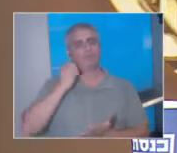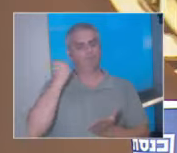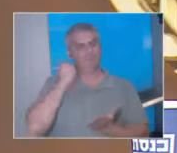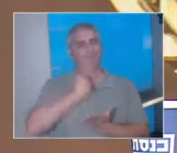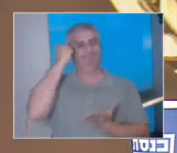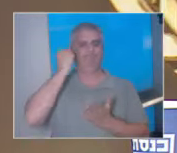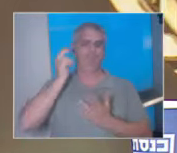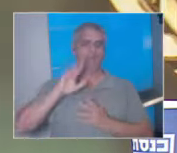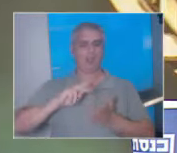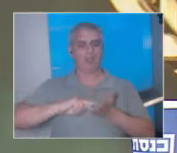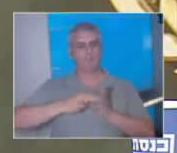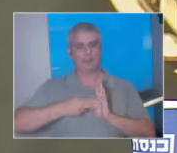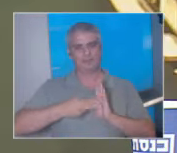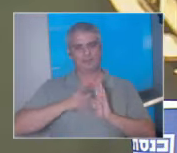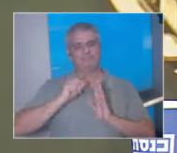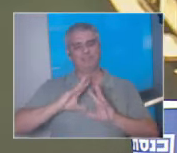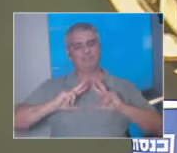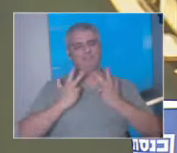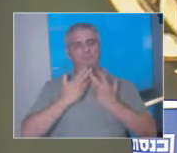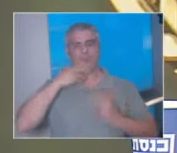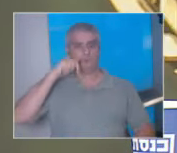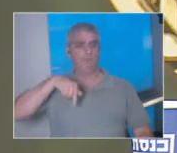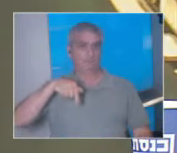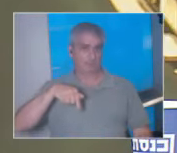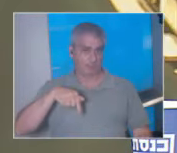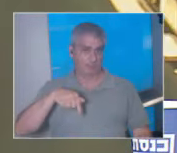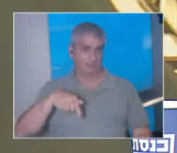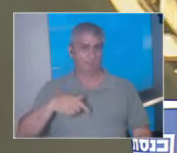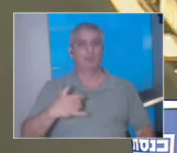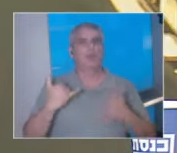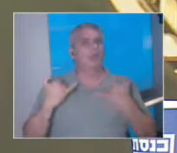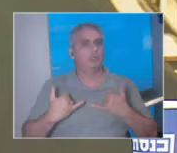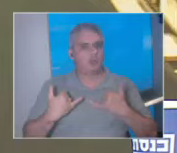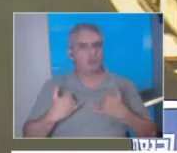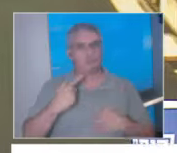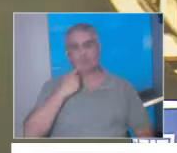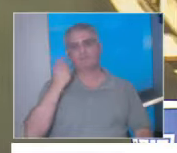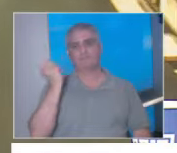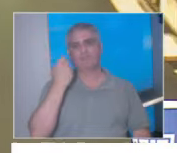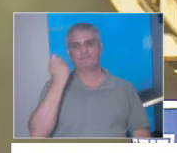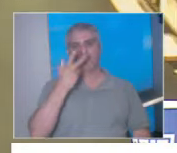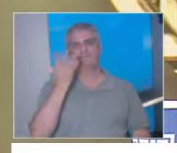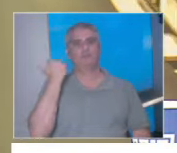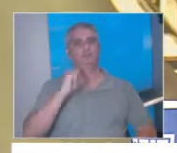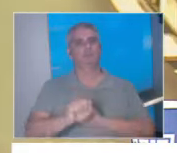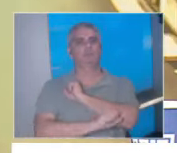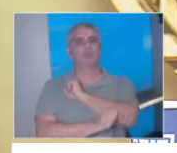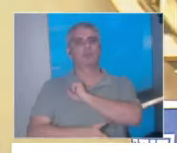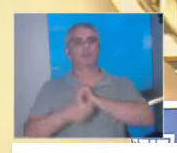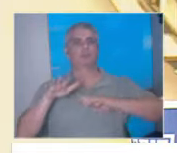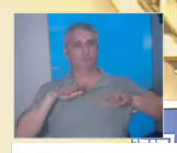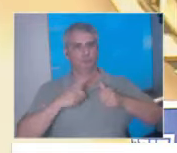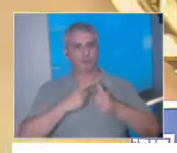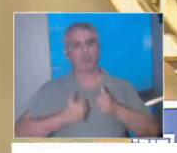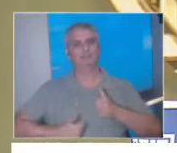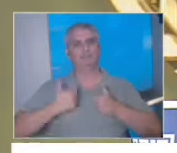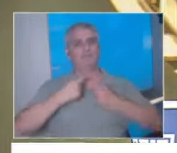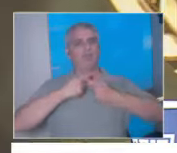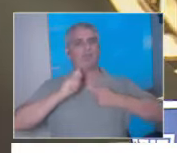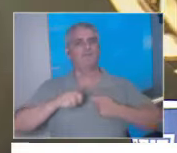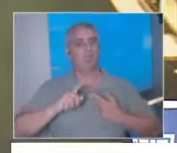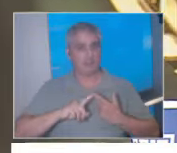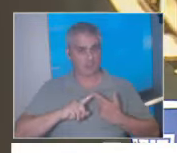בלתי נשכח בפוליטיקה ובציבוריות הישראלית. והיום דוד לוי, לשעבר סגן ראש הממשלה, שר, חבר